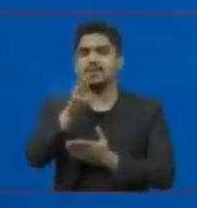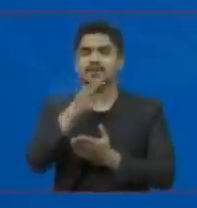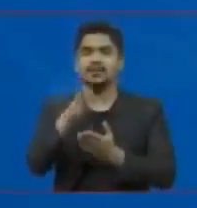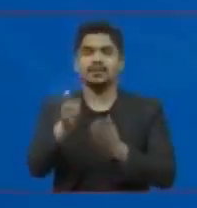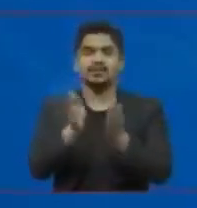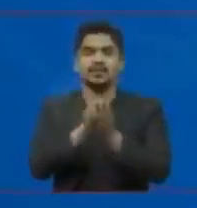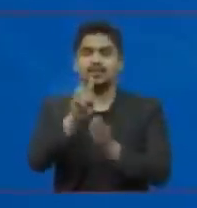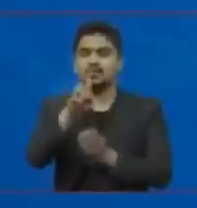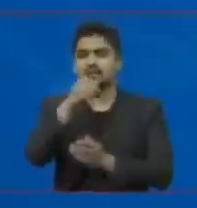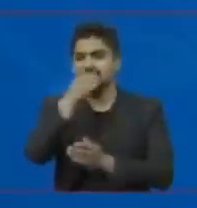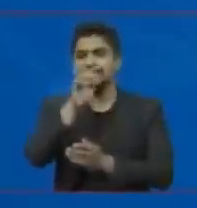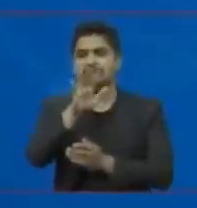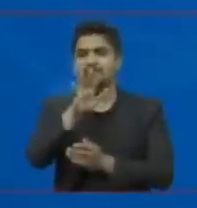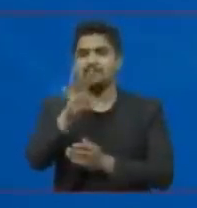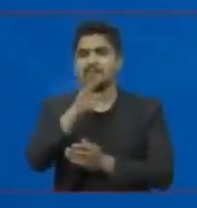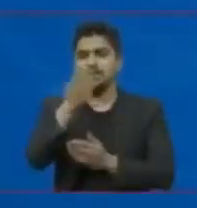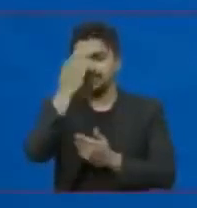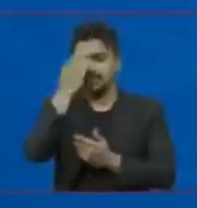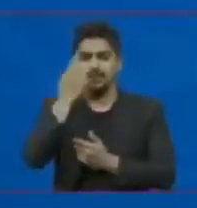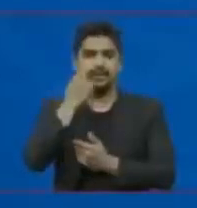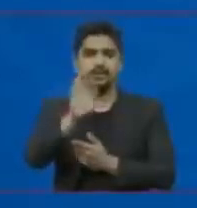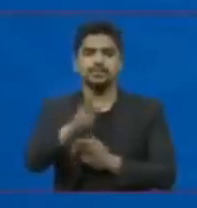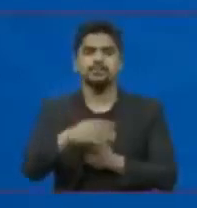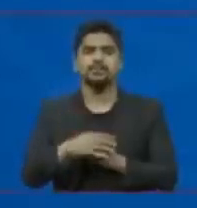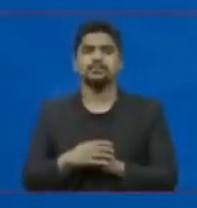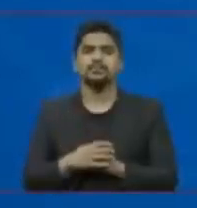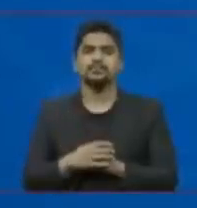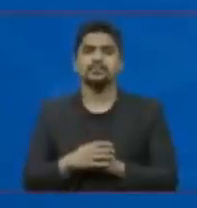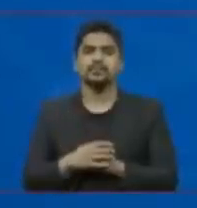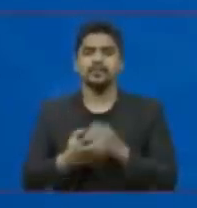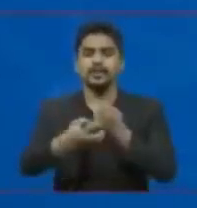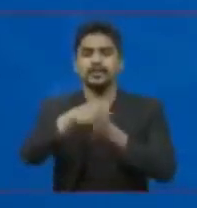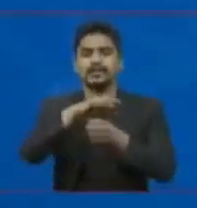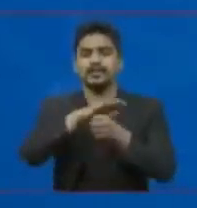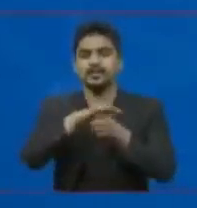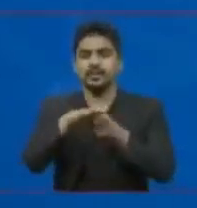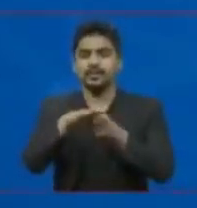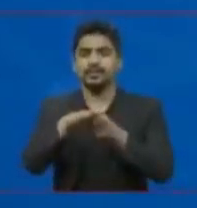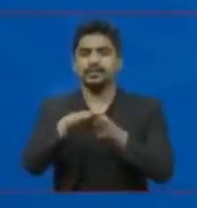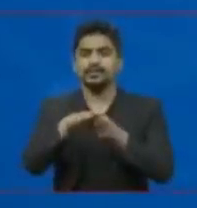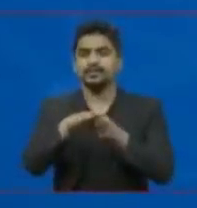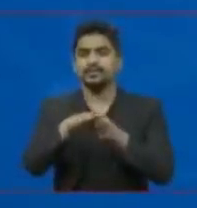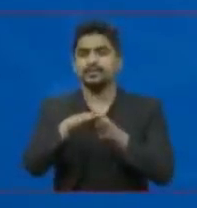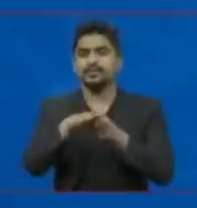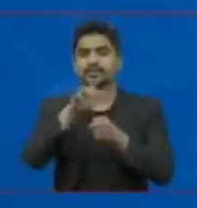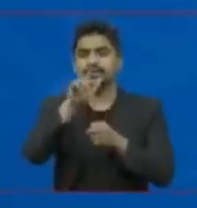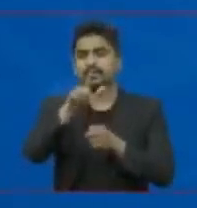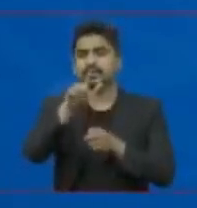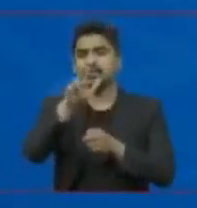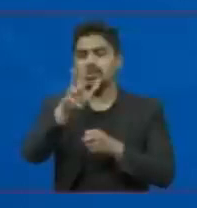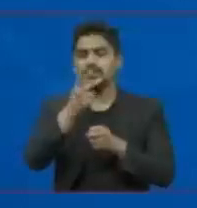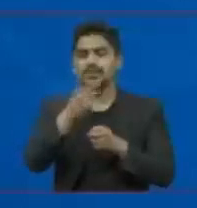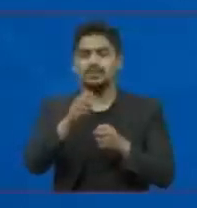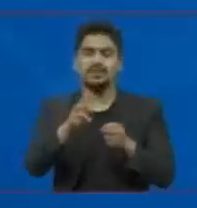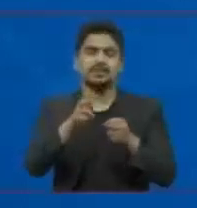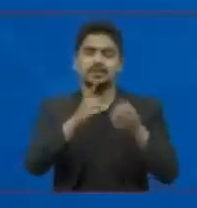प्रावधान अनुसार नेपाली काँग्रेस, माओवादी केन्द्र, जनमोर्चा नेपाल र जनता समाजवादी पार्टीका 28 जना सांसदले प्रदेश प्रमुख